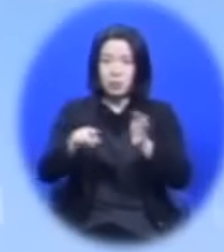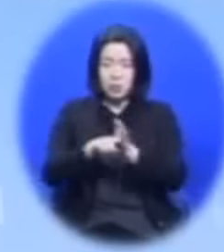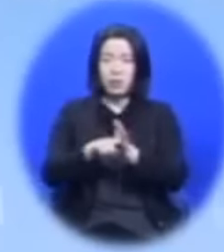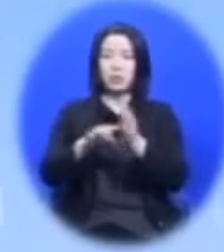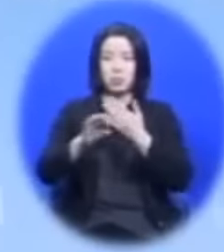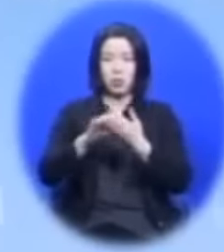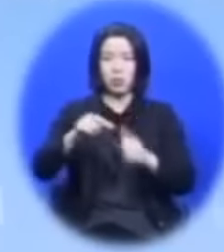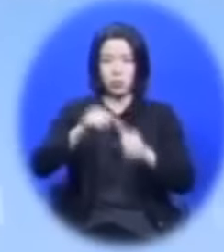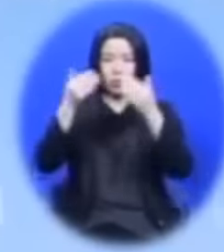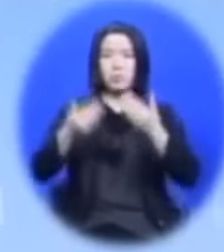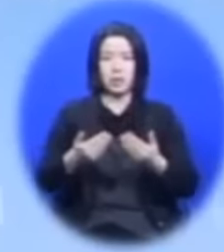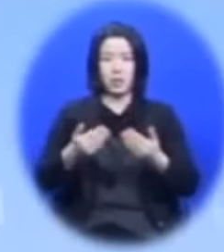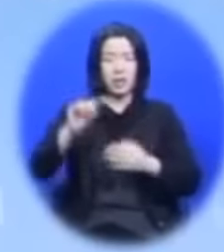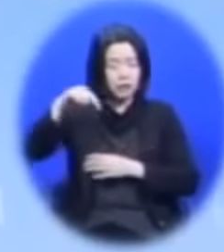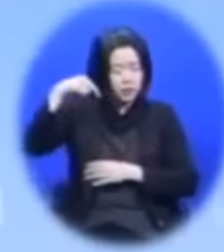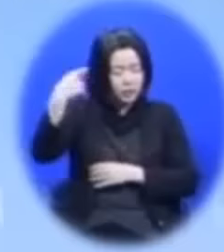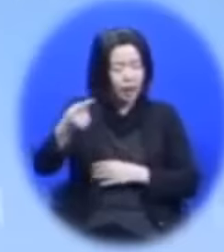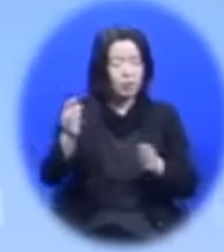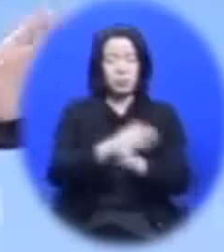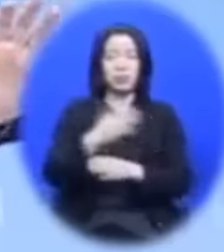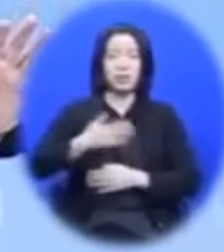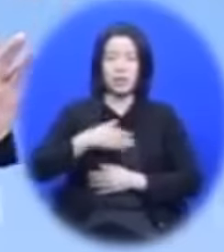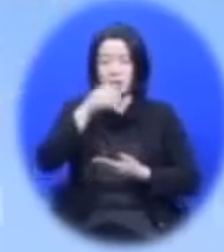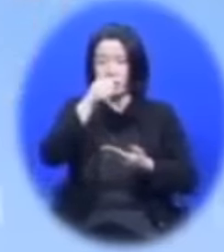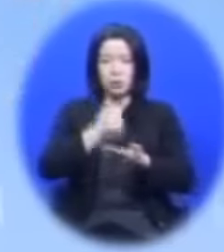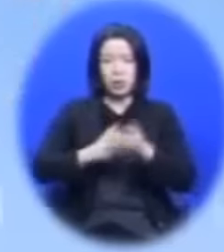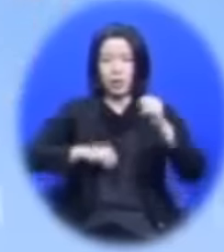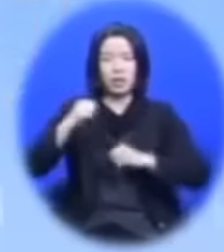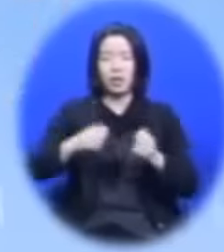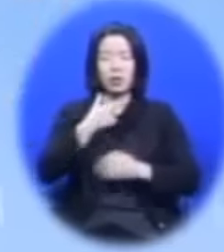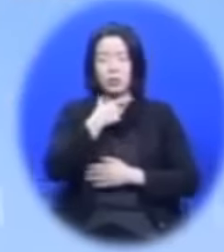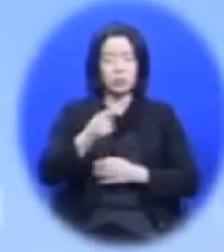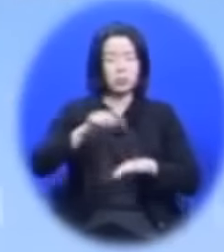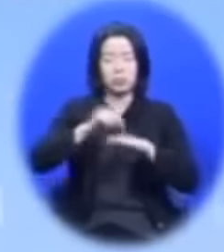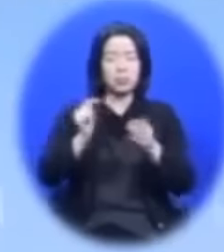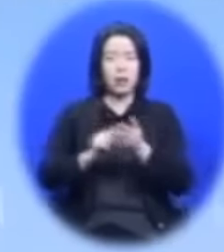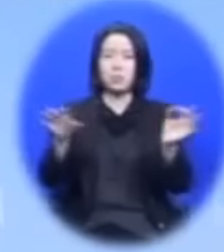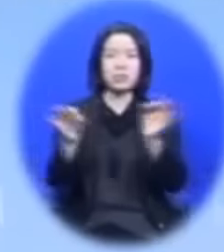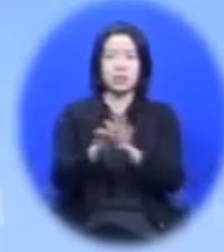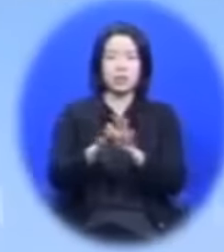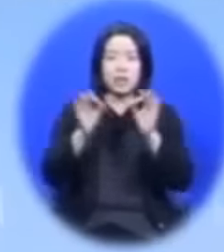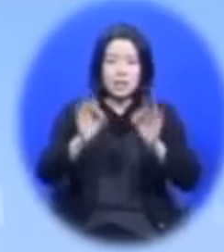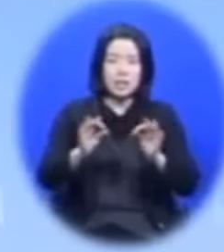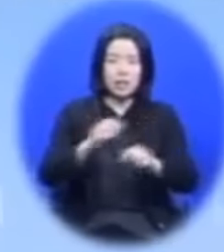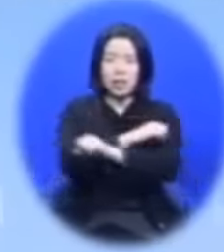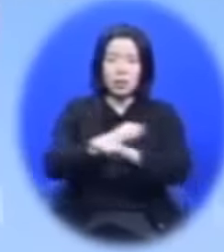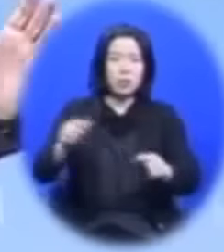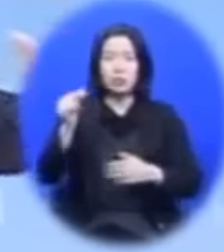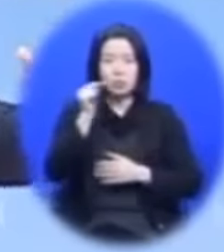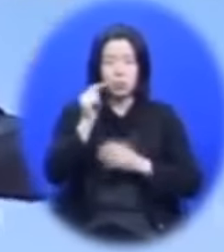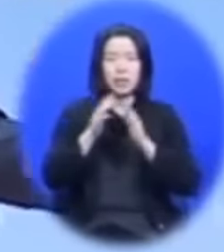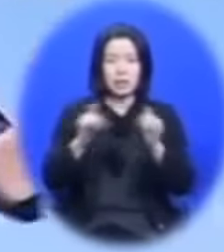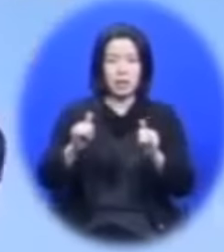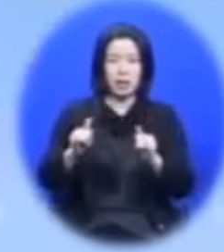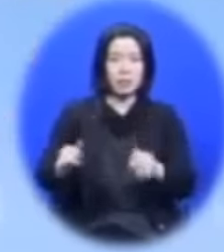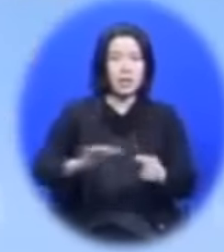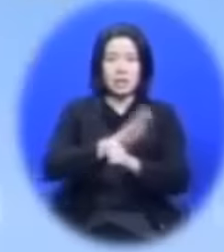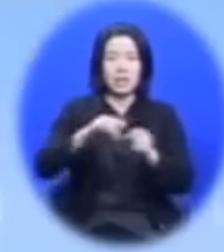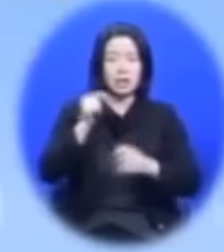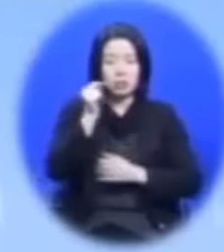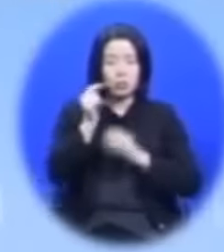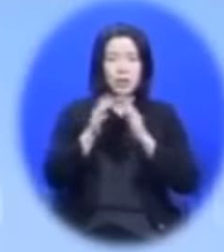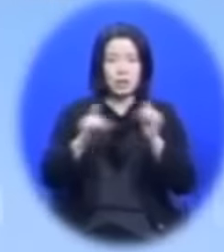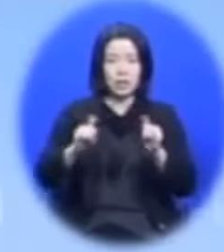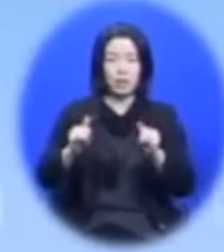받는, 그 다음부터는 나는 죄짓고 싶은 생각도 없어지고 이제는 용서 못할 사람, 사랑 못할 사람이 없어지는